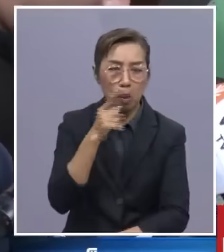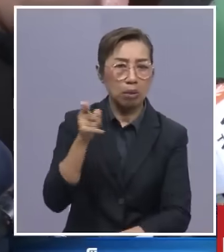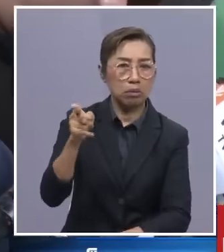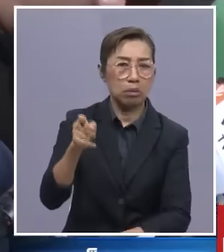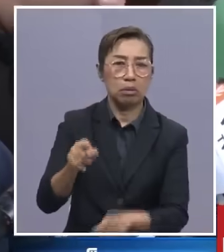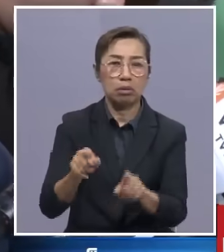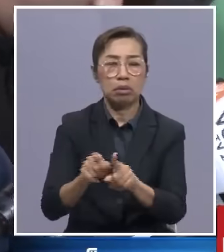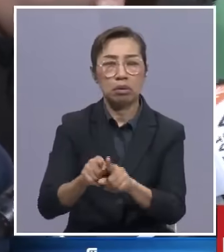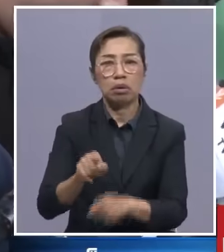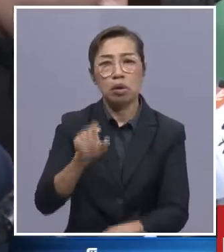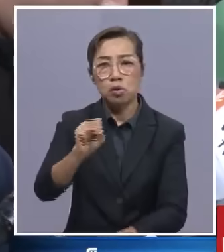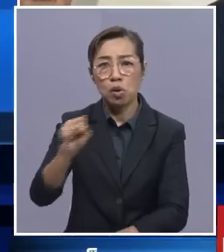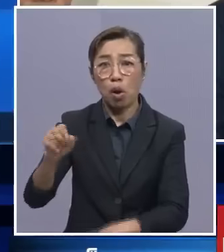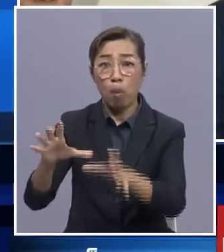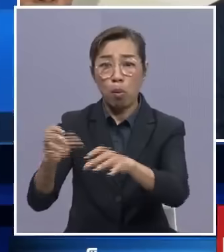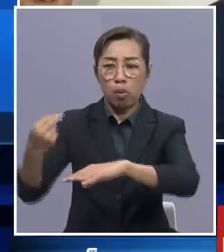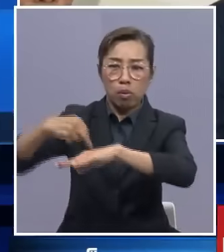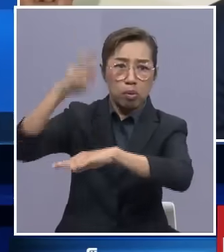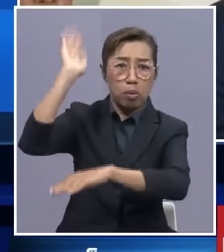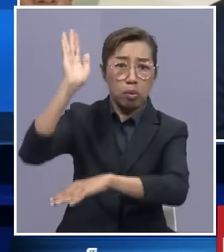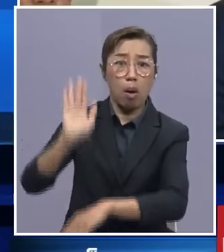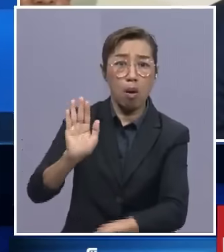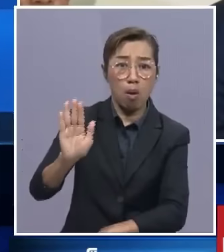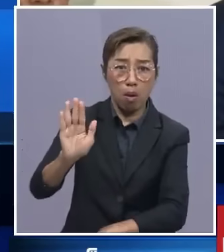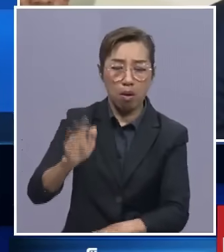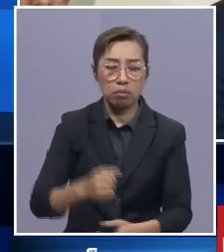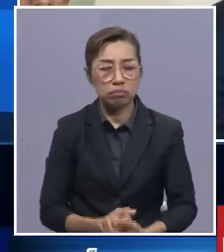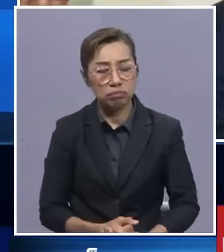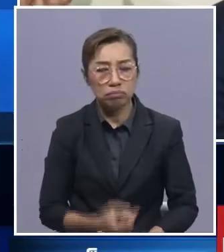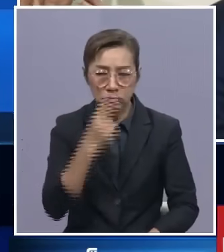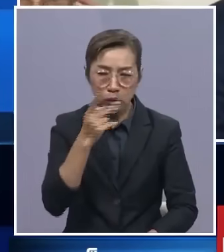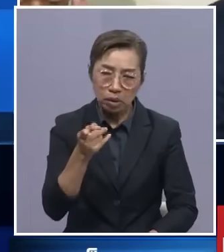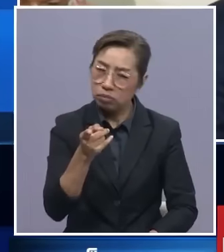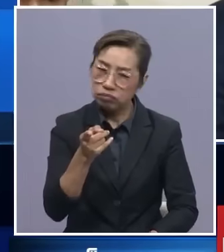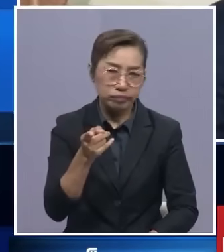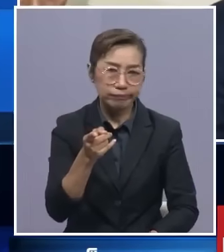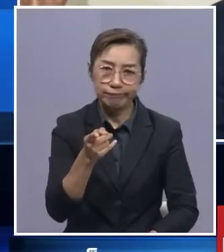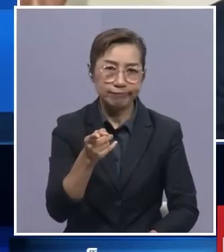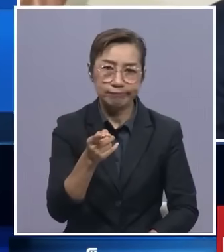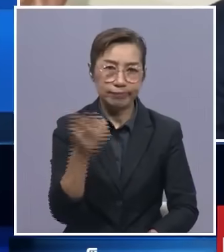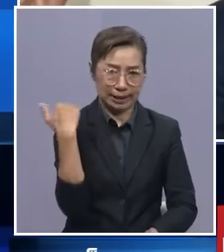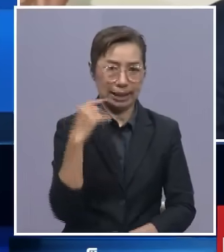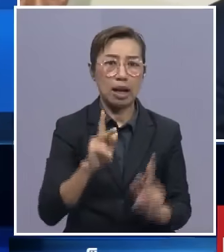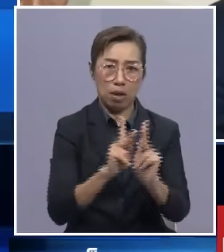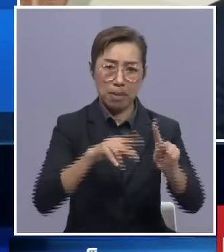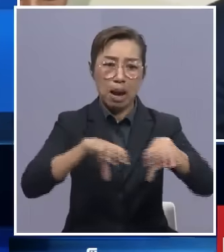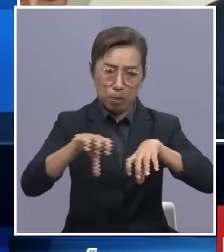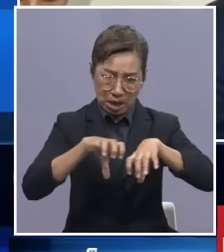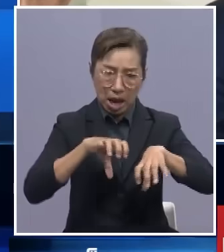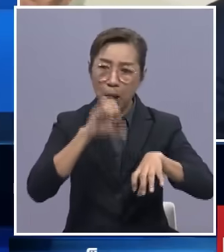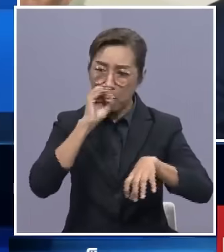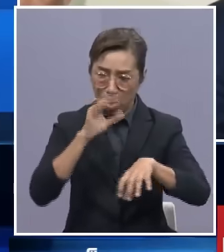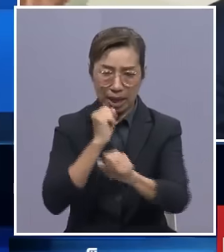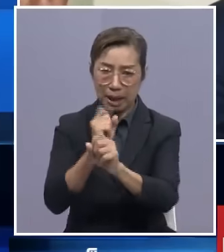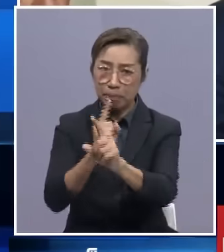ว่าการแถลงนะครับของคุณชัยยัมพวันนั้นไม่ได้เป็นไปตามมตินะครับของคณะ